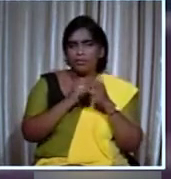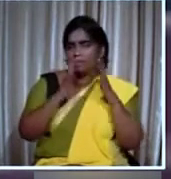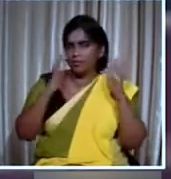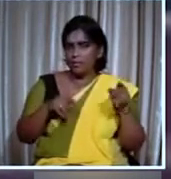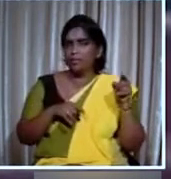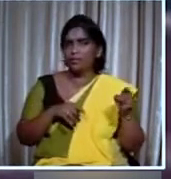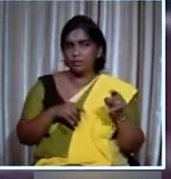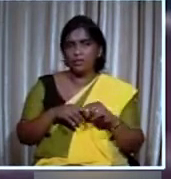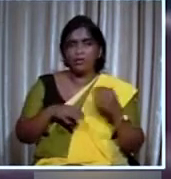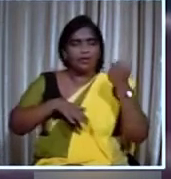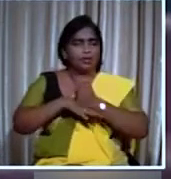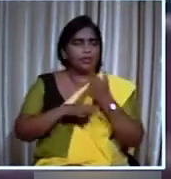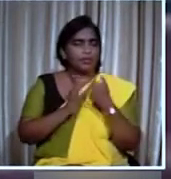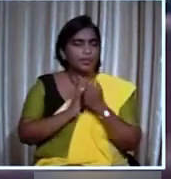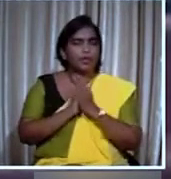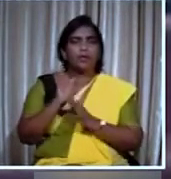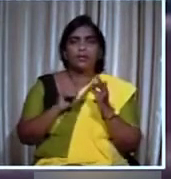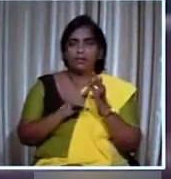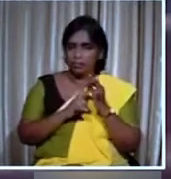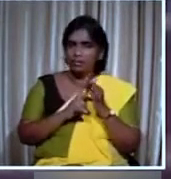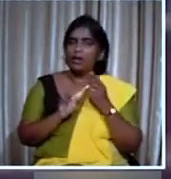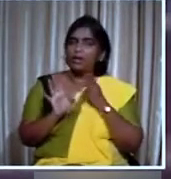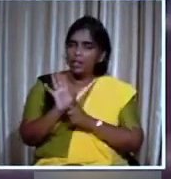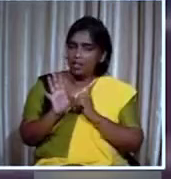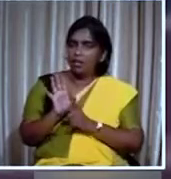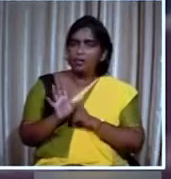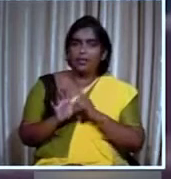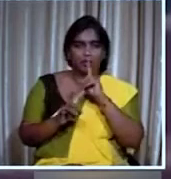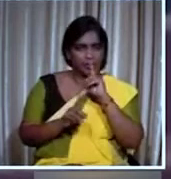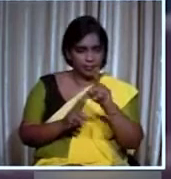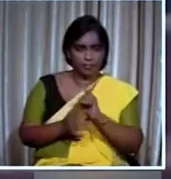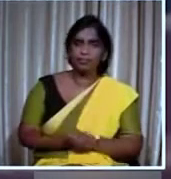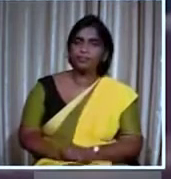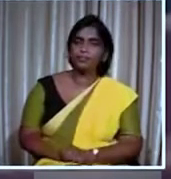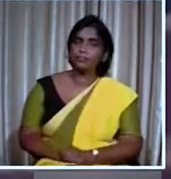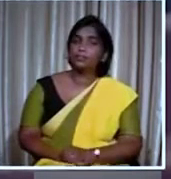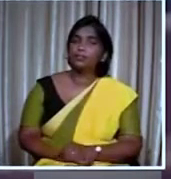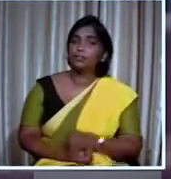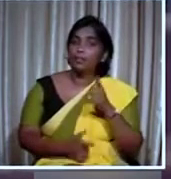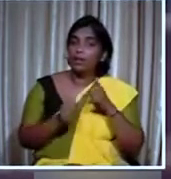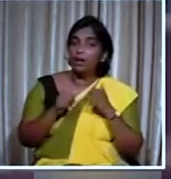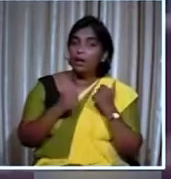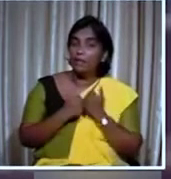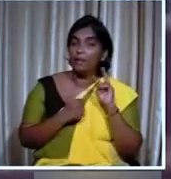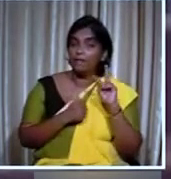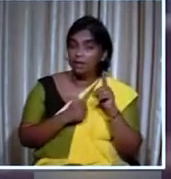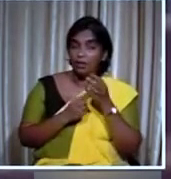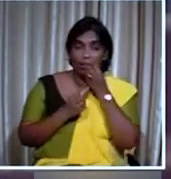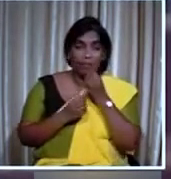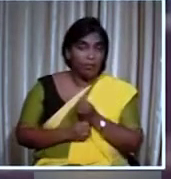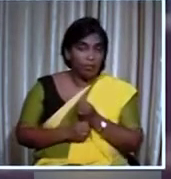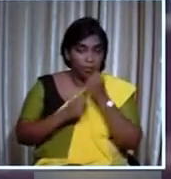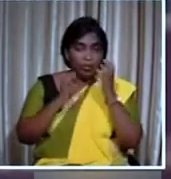දවස්වල. දරුව මුලසුන ඔබට මන්ත්‍රීතුමියනි මම හැම දවසෙම කිව්ව එක දෙයක්. ඒ අප්‍රේල් 21 බෝම්බේ පත්තු වෙච්ච